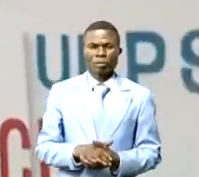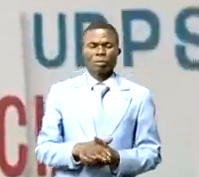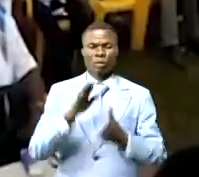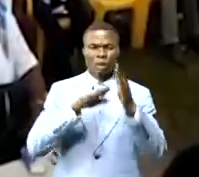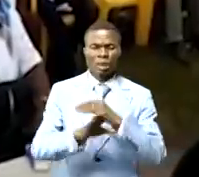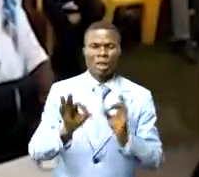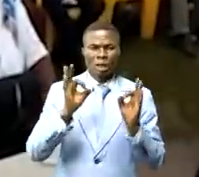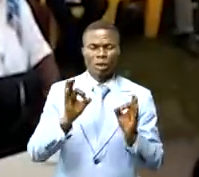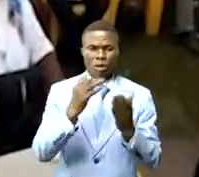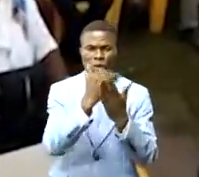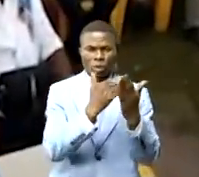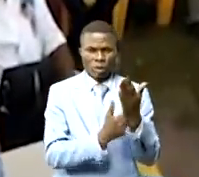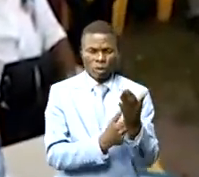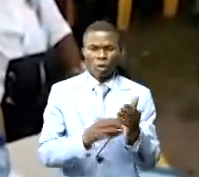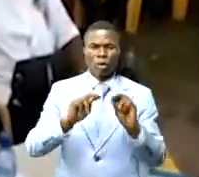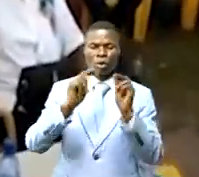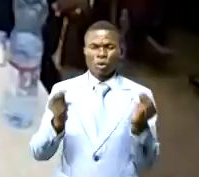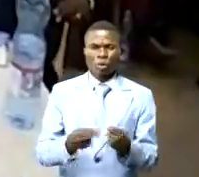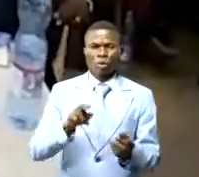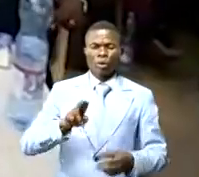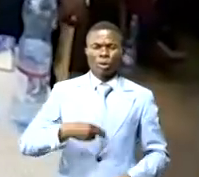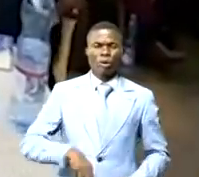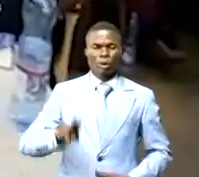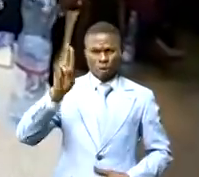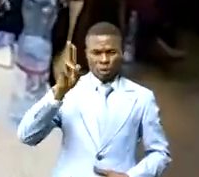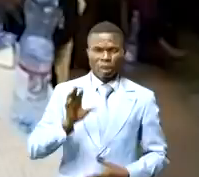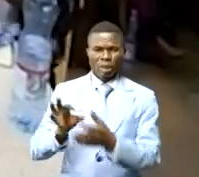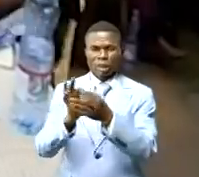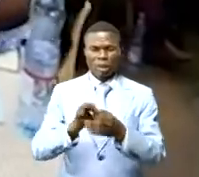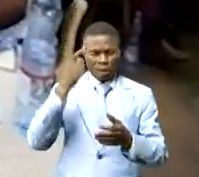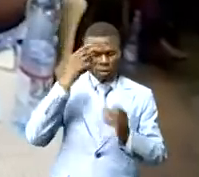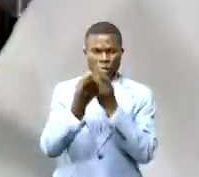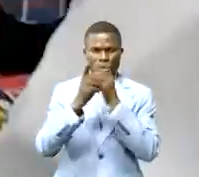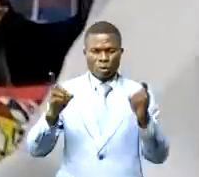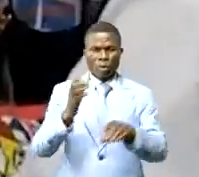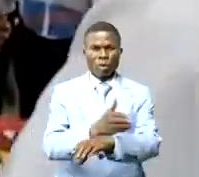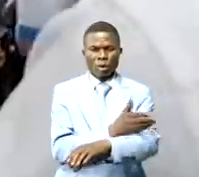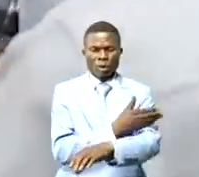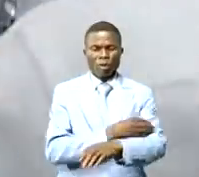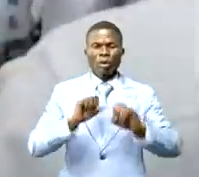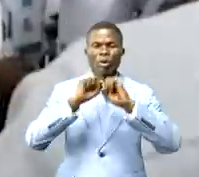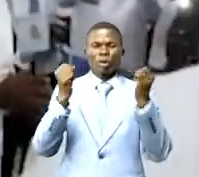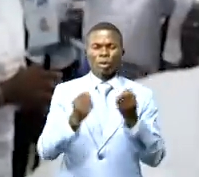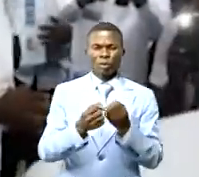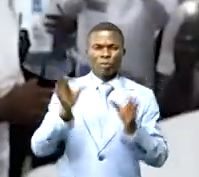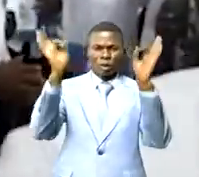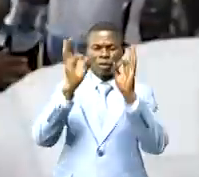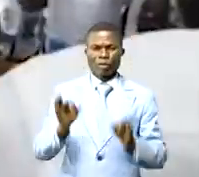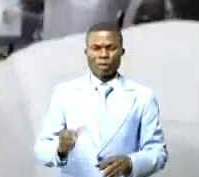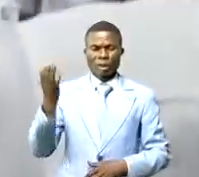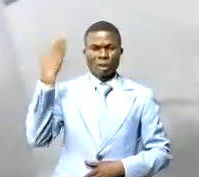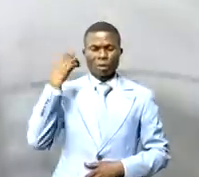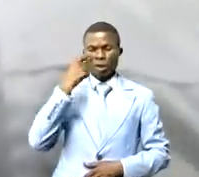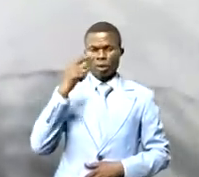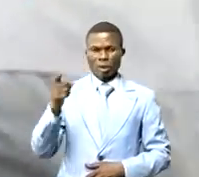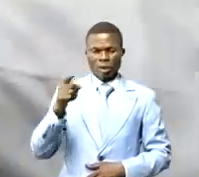adhésion enregistrée au sein du parti présidentiel l'Union pour la démocratie et le progrès social, Fédération Maïndombé. Il